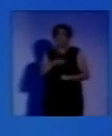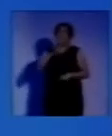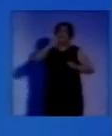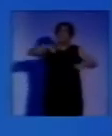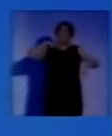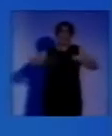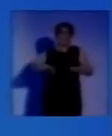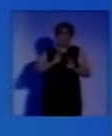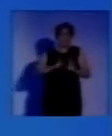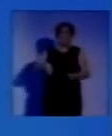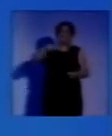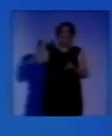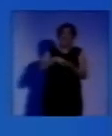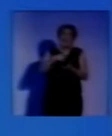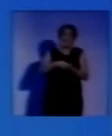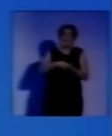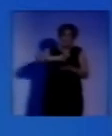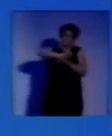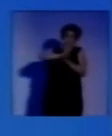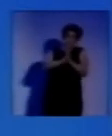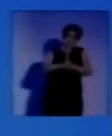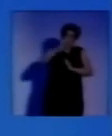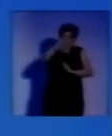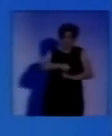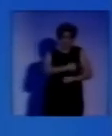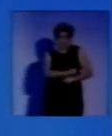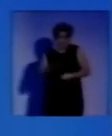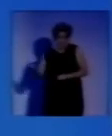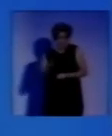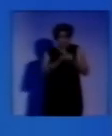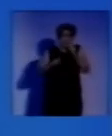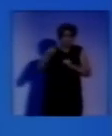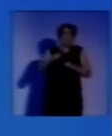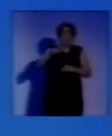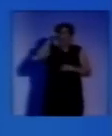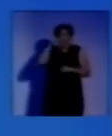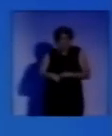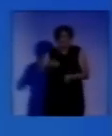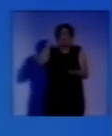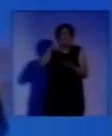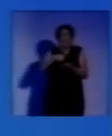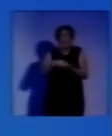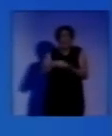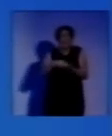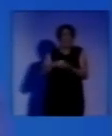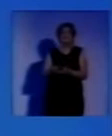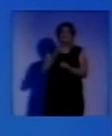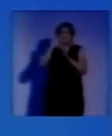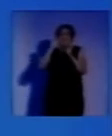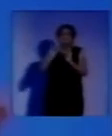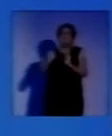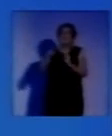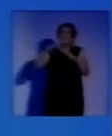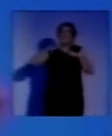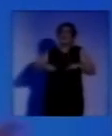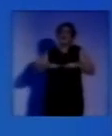αδιαμαρτύρητα τη φορολογική της εξόντωση. Πολύ περισσότερο όταν αυτή δρομολογείται για να συντηρηθεί ένα